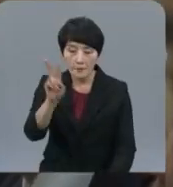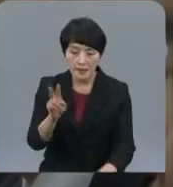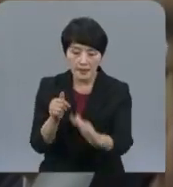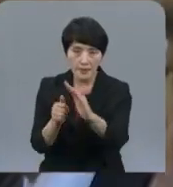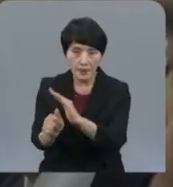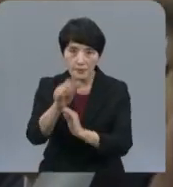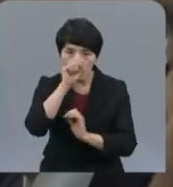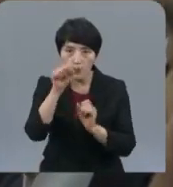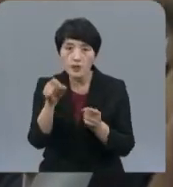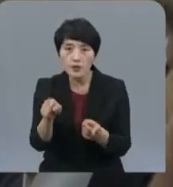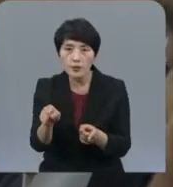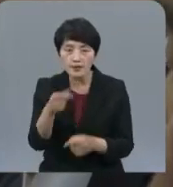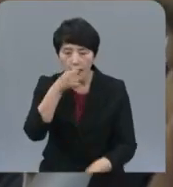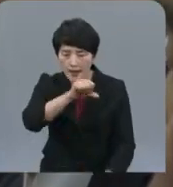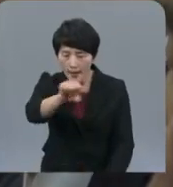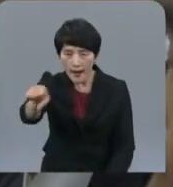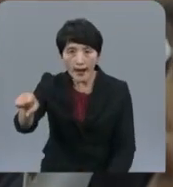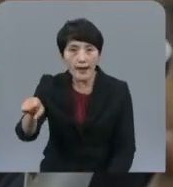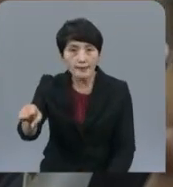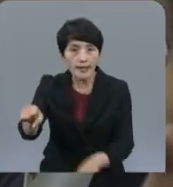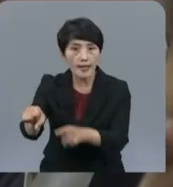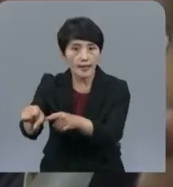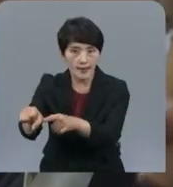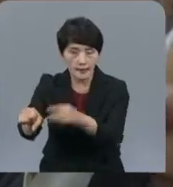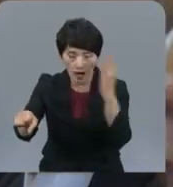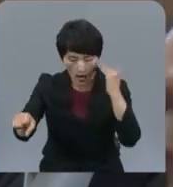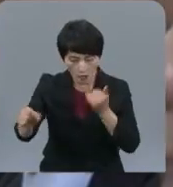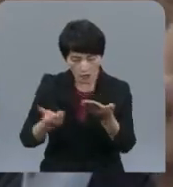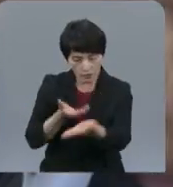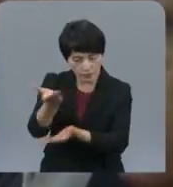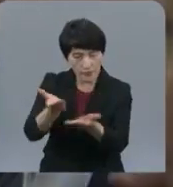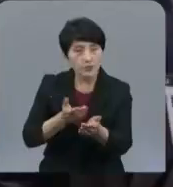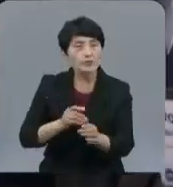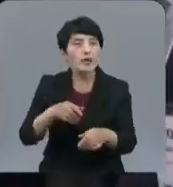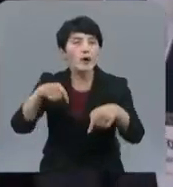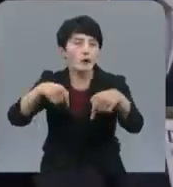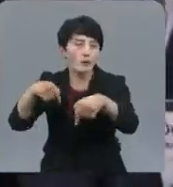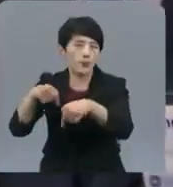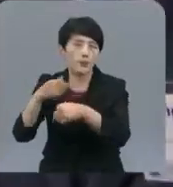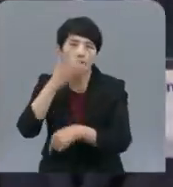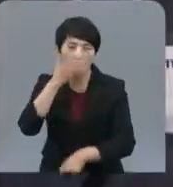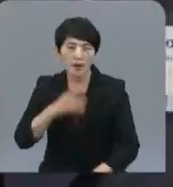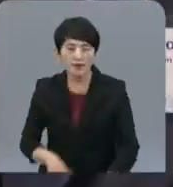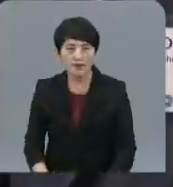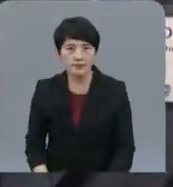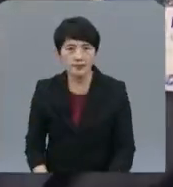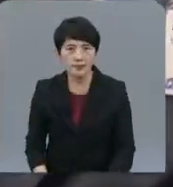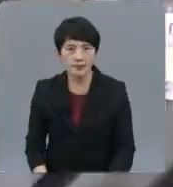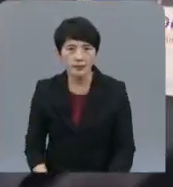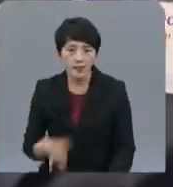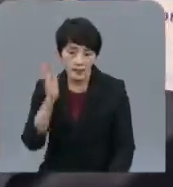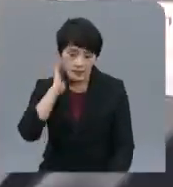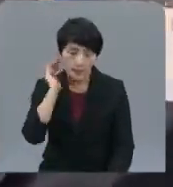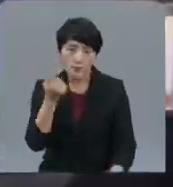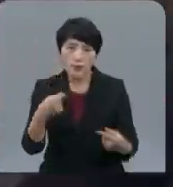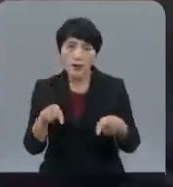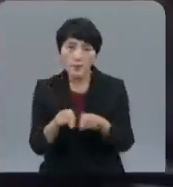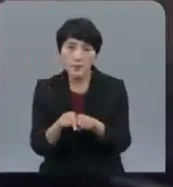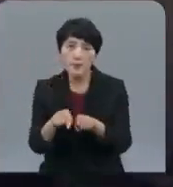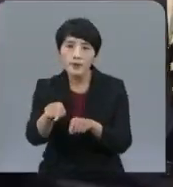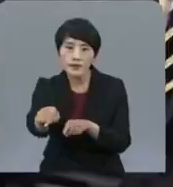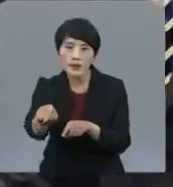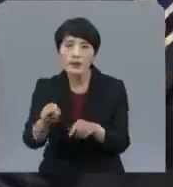stratégiques global il ambitionne notamment à cette occasion d'élargir la coopération pour les chaînes d'approvisionnement et les exportations